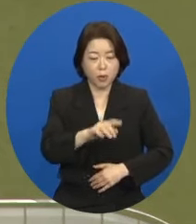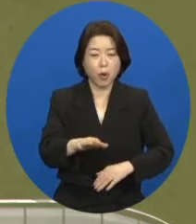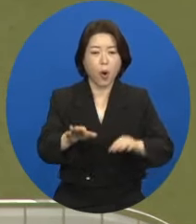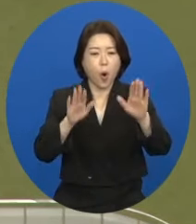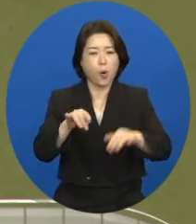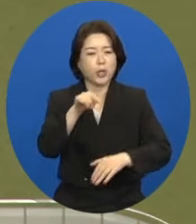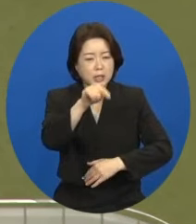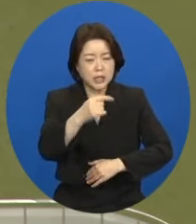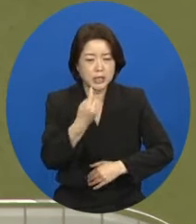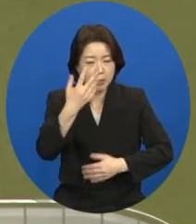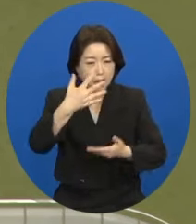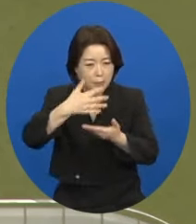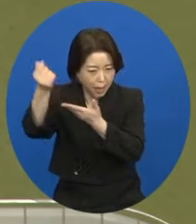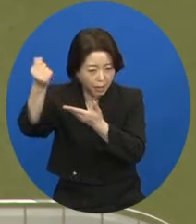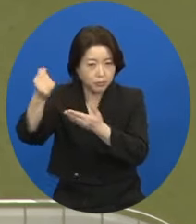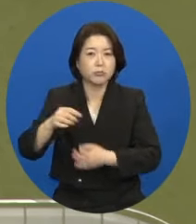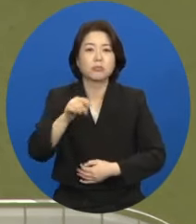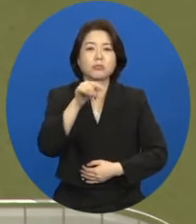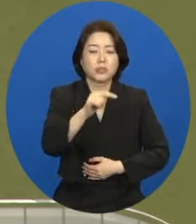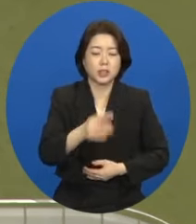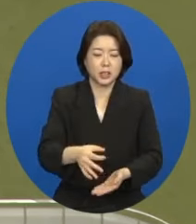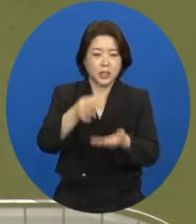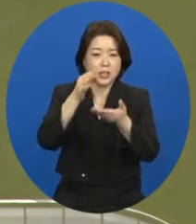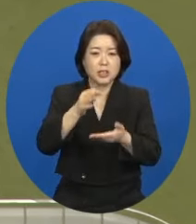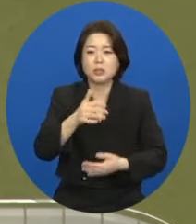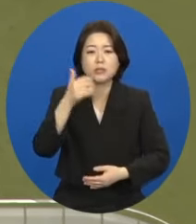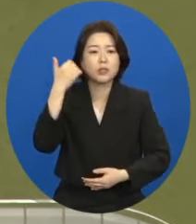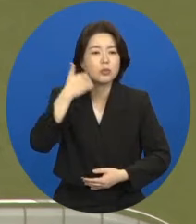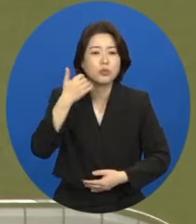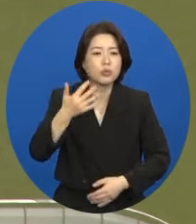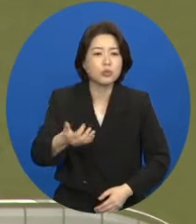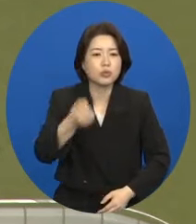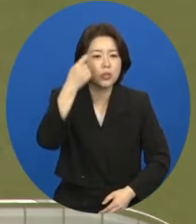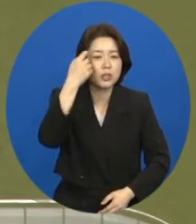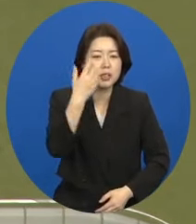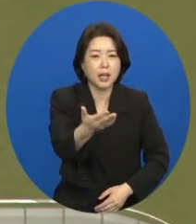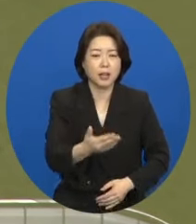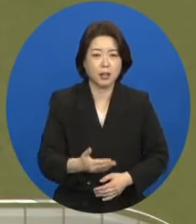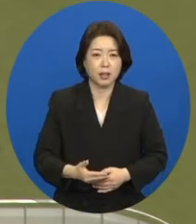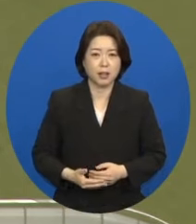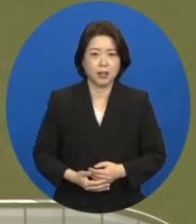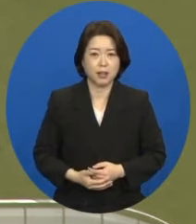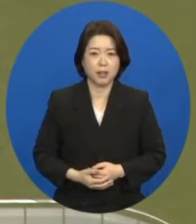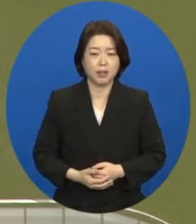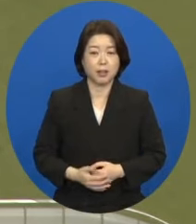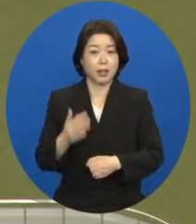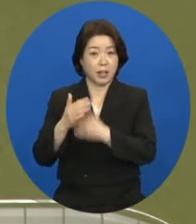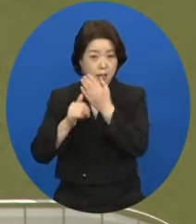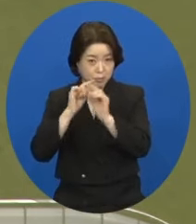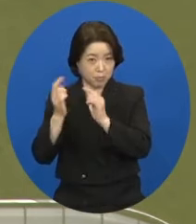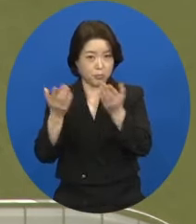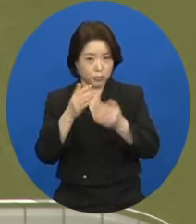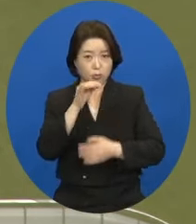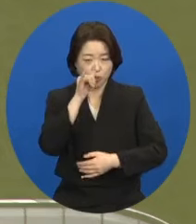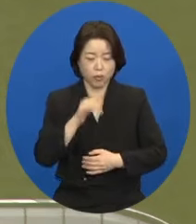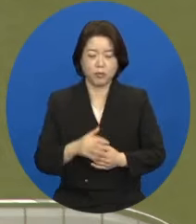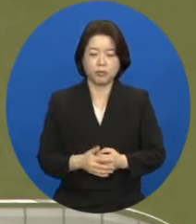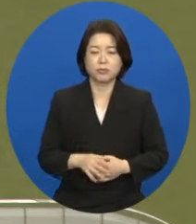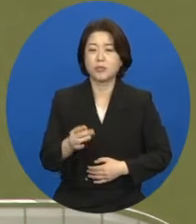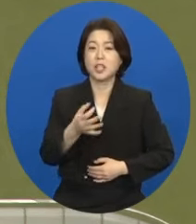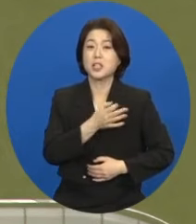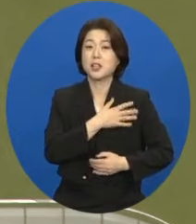생명을 도로 찾을 것이니 그러면 너의 재산이 누구의 것이 되겠느냐. 사실 이